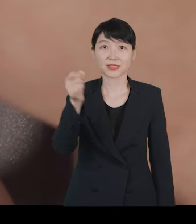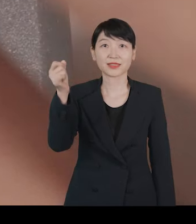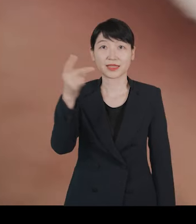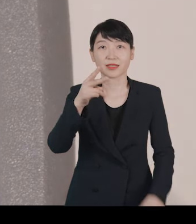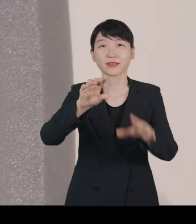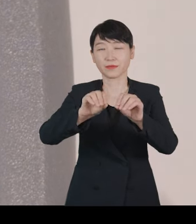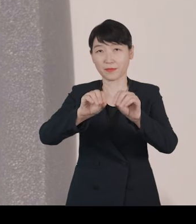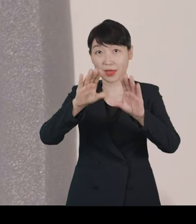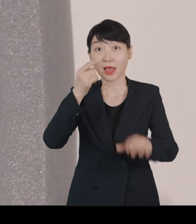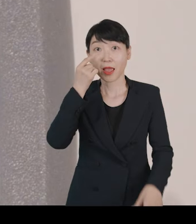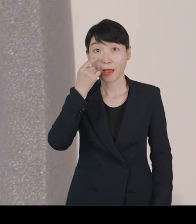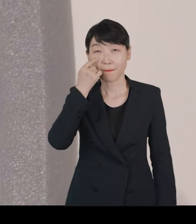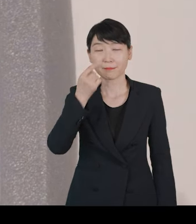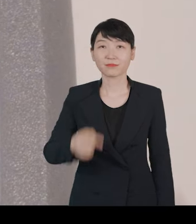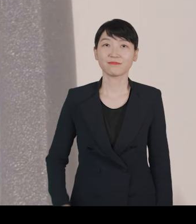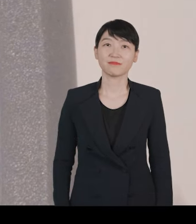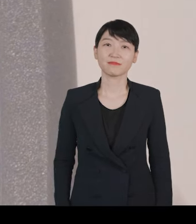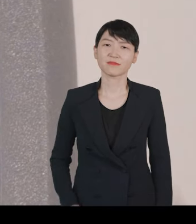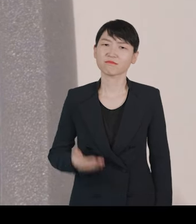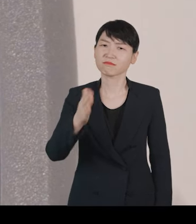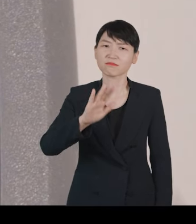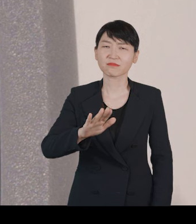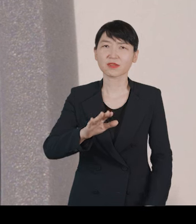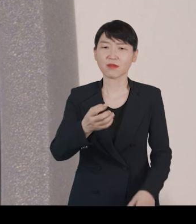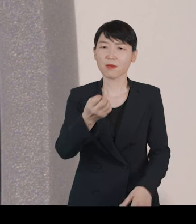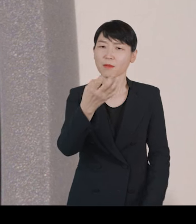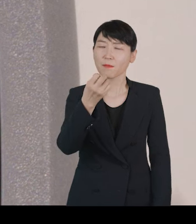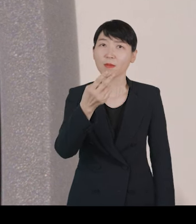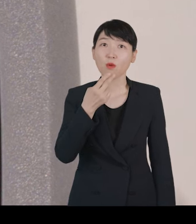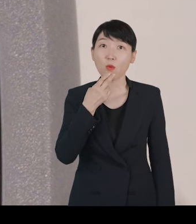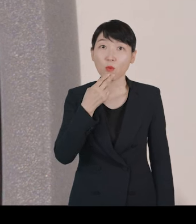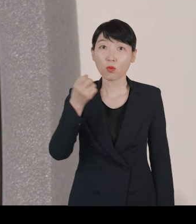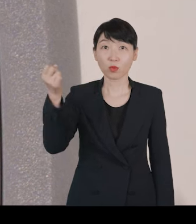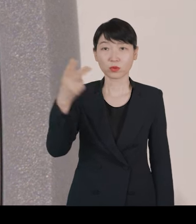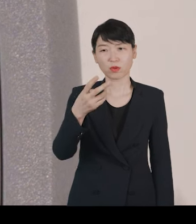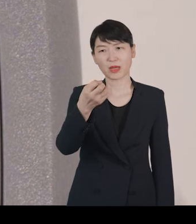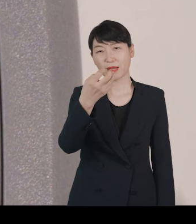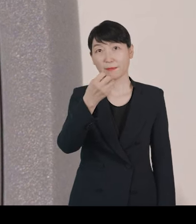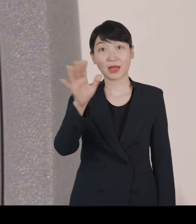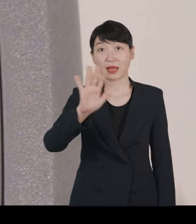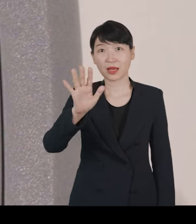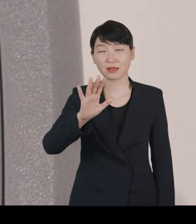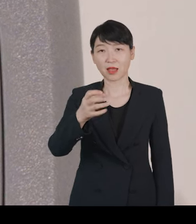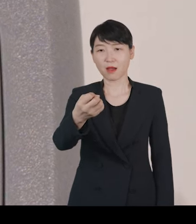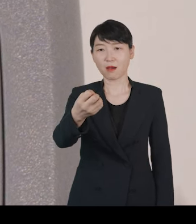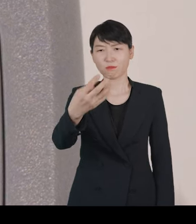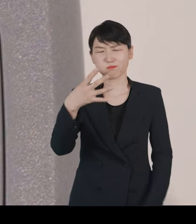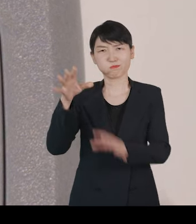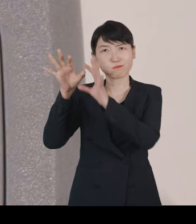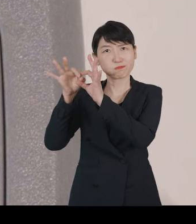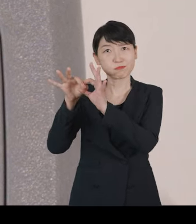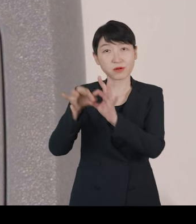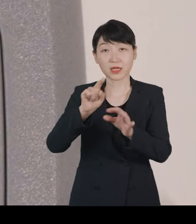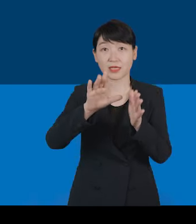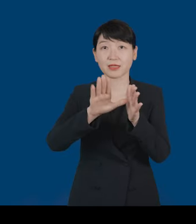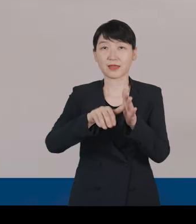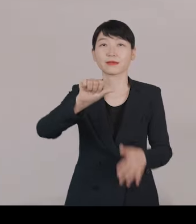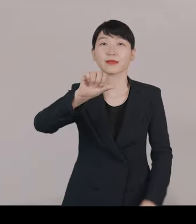재가동을 진행합니다. 이와 같은 조치에도 LED 표시등이 켜지지 않거나 깜빡이지 않고 항상 켜져